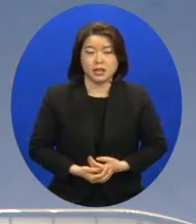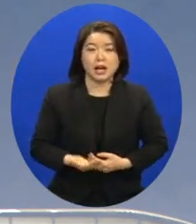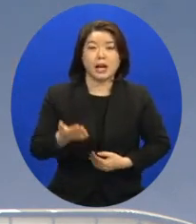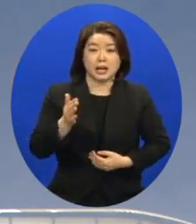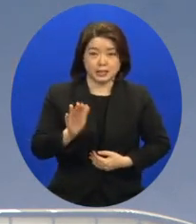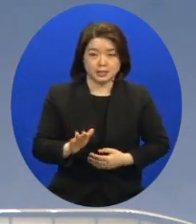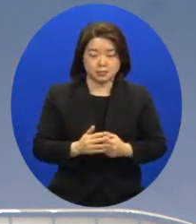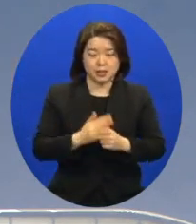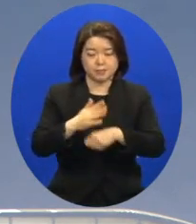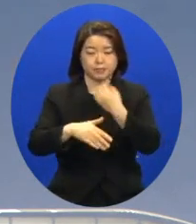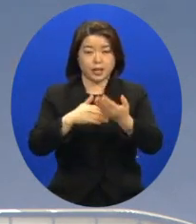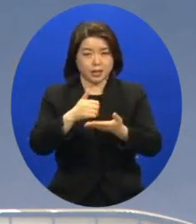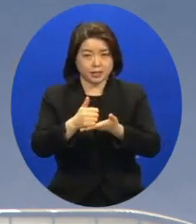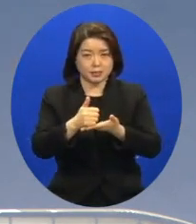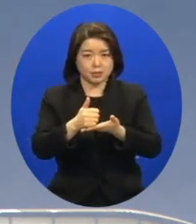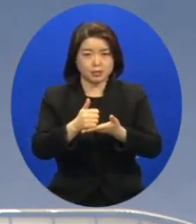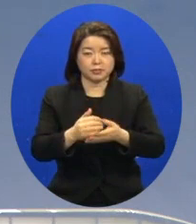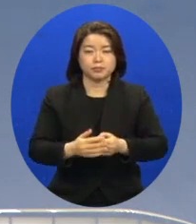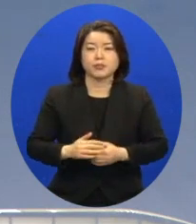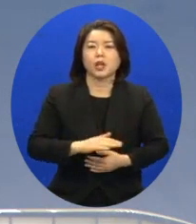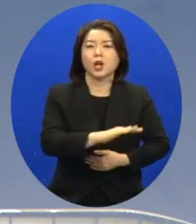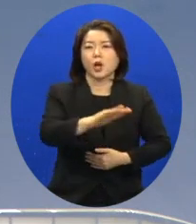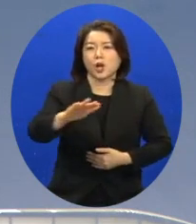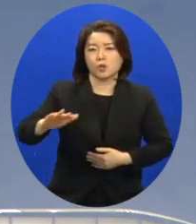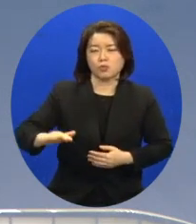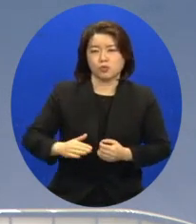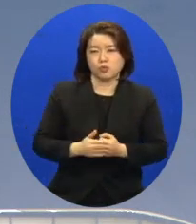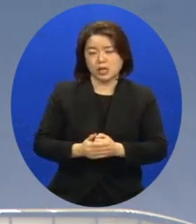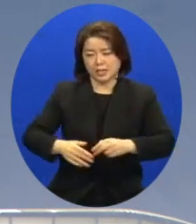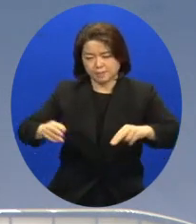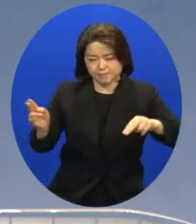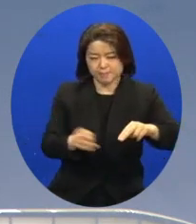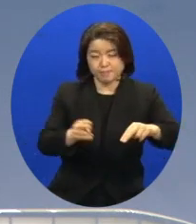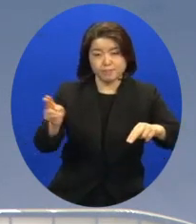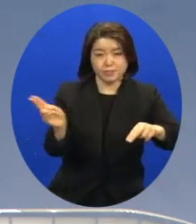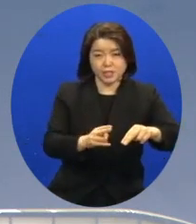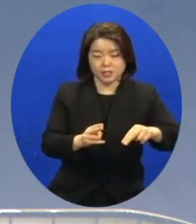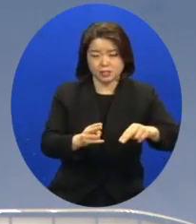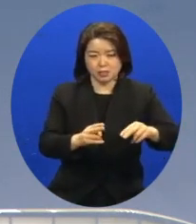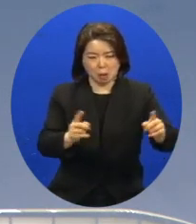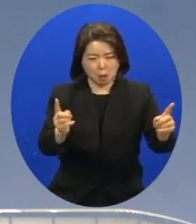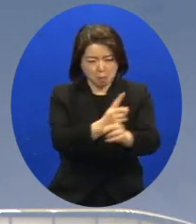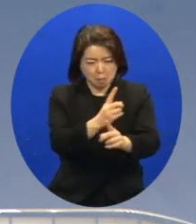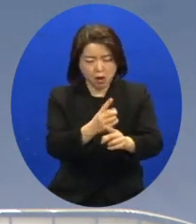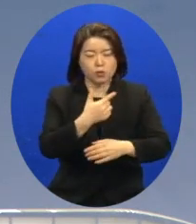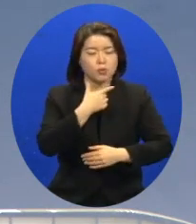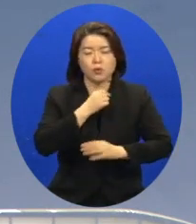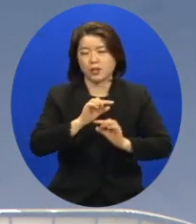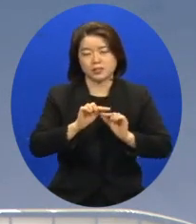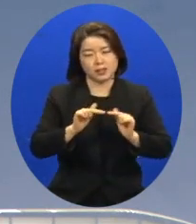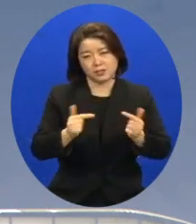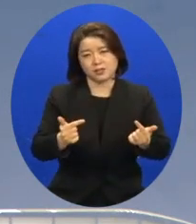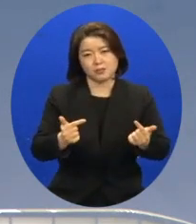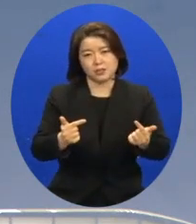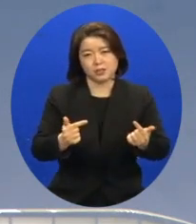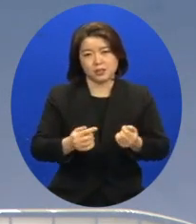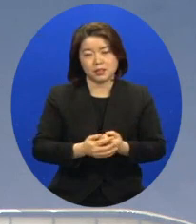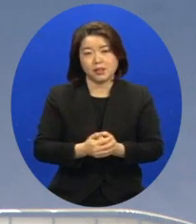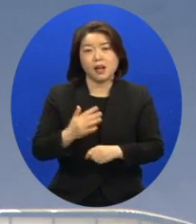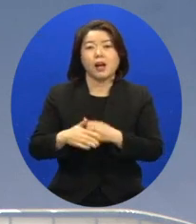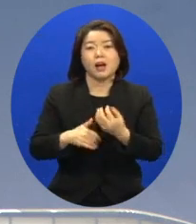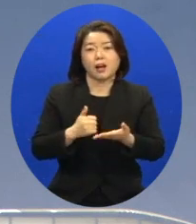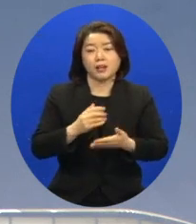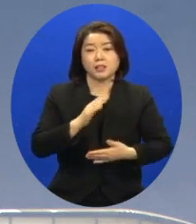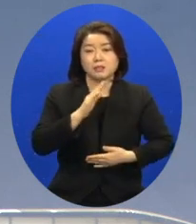그렇지만 하나님은 우리를 채찍으로 고치기를 원하지 않으시니까 하는 거지,